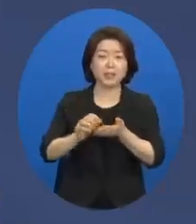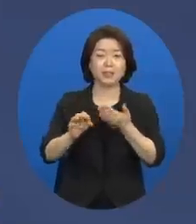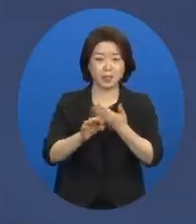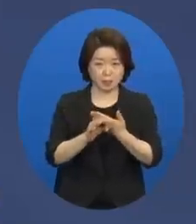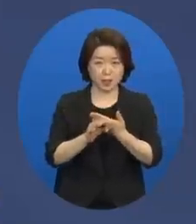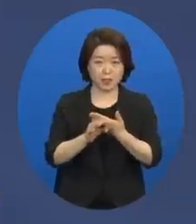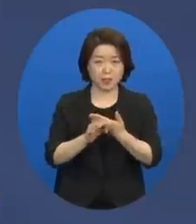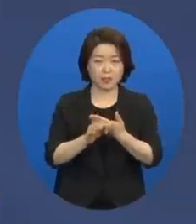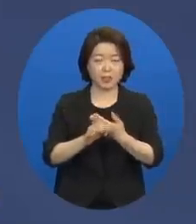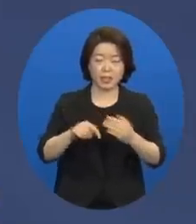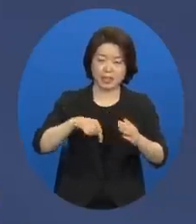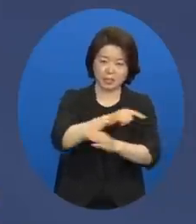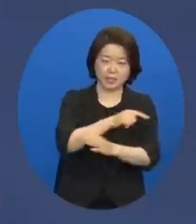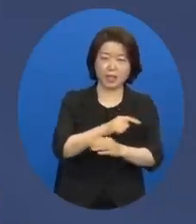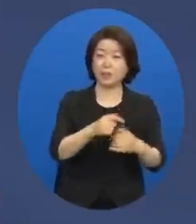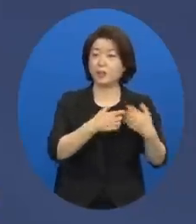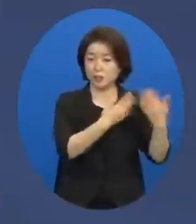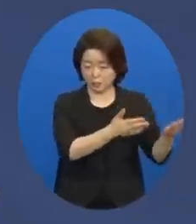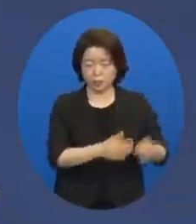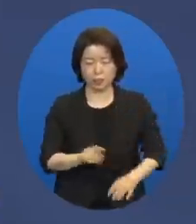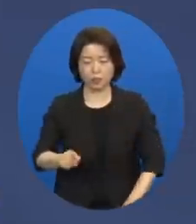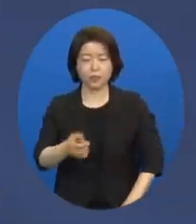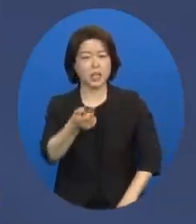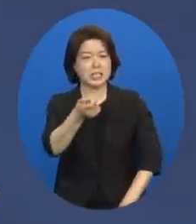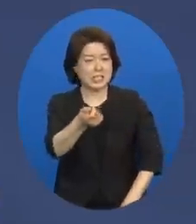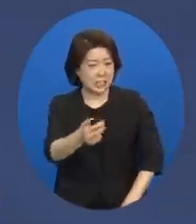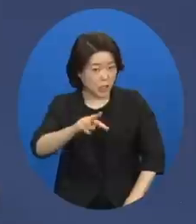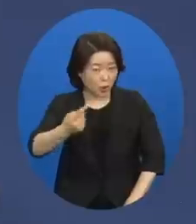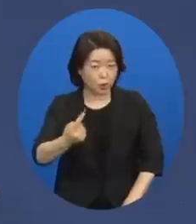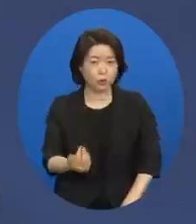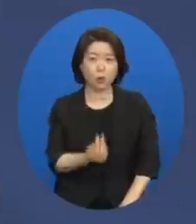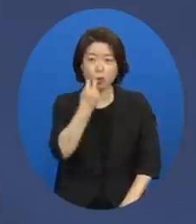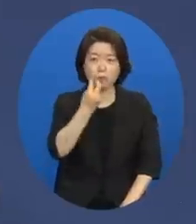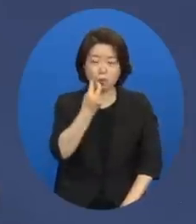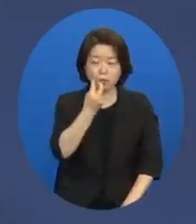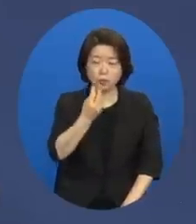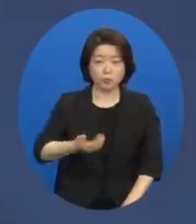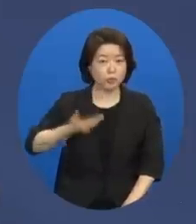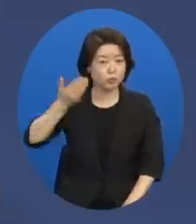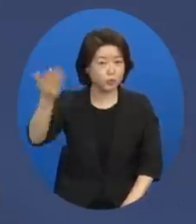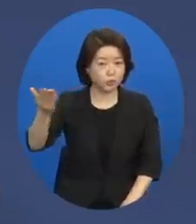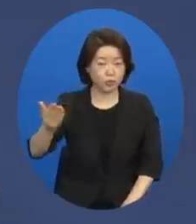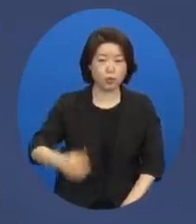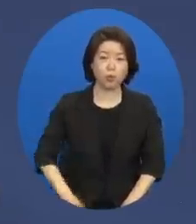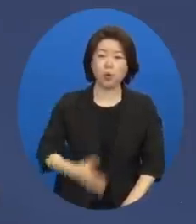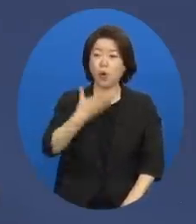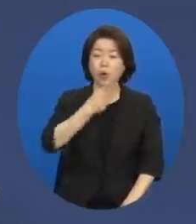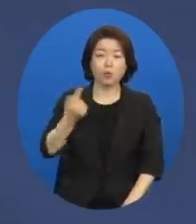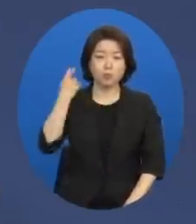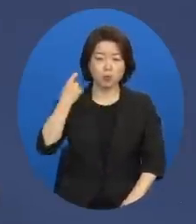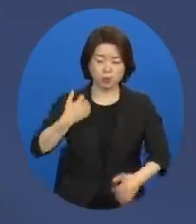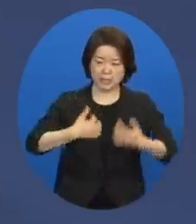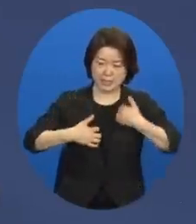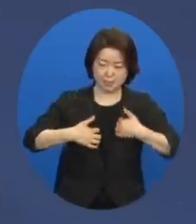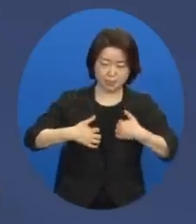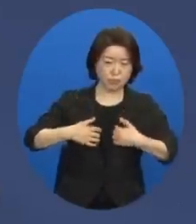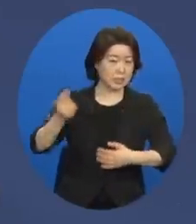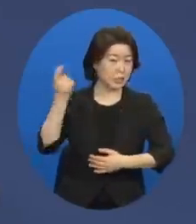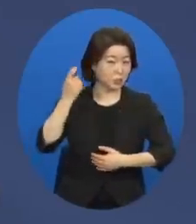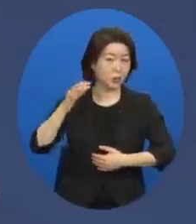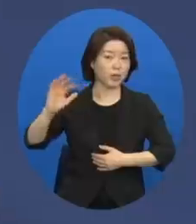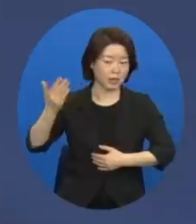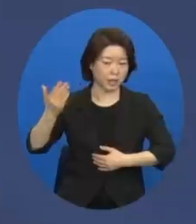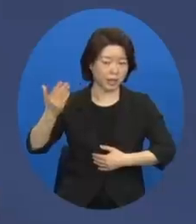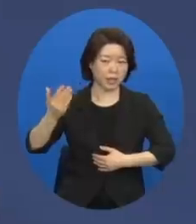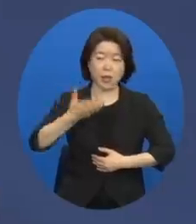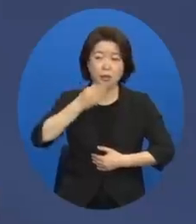그러면 다른 거 그만둬놓고요. 적어도 목숨을 주고 복음을 내게 기쁜 소식이 되도록 내게 복음을